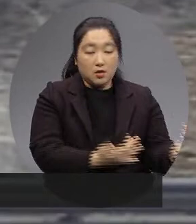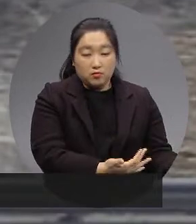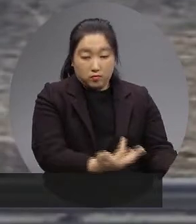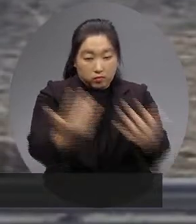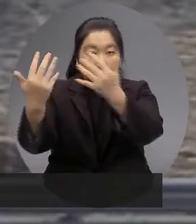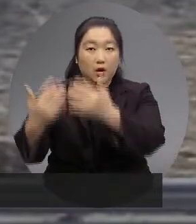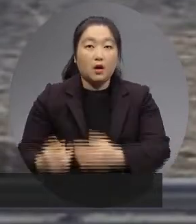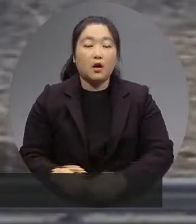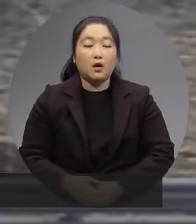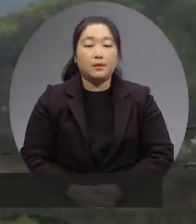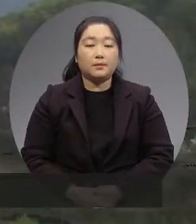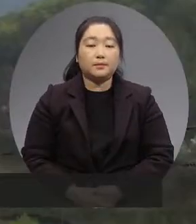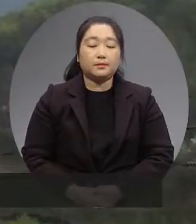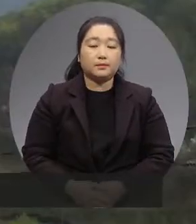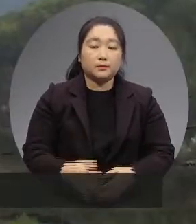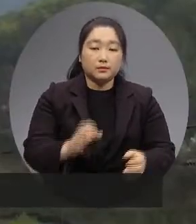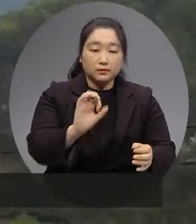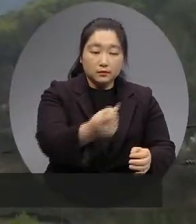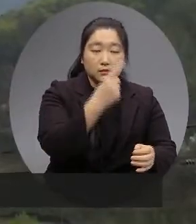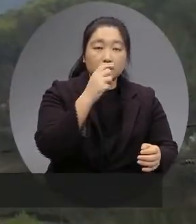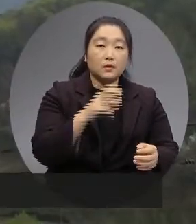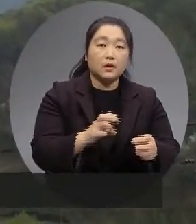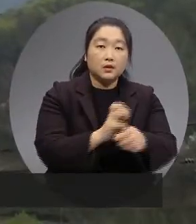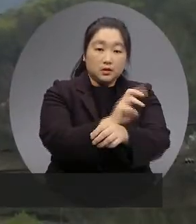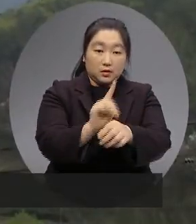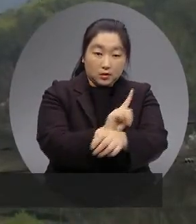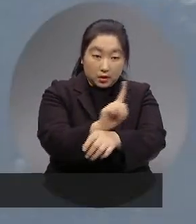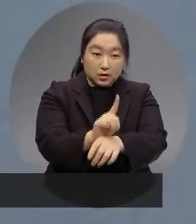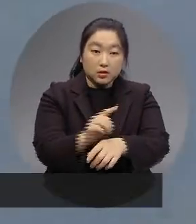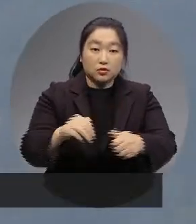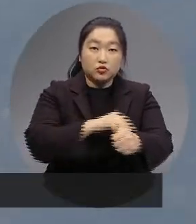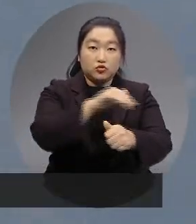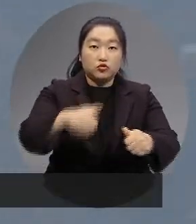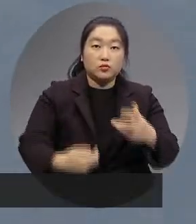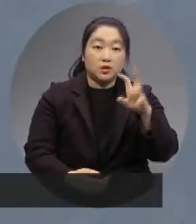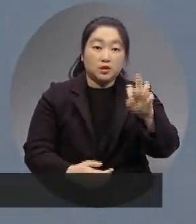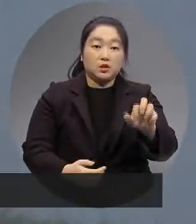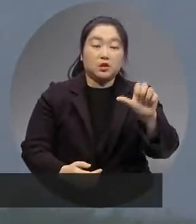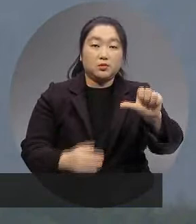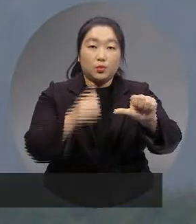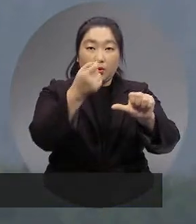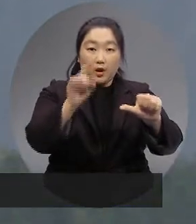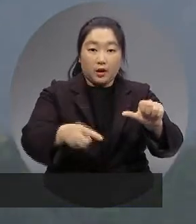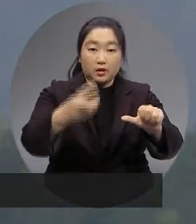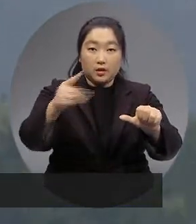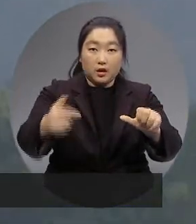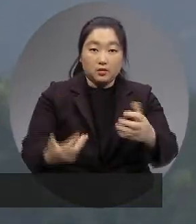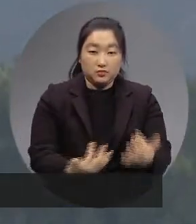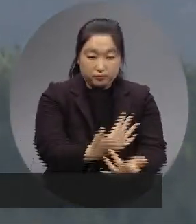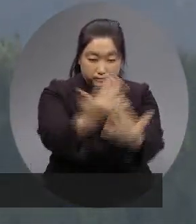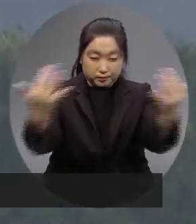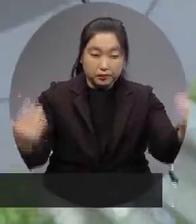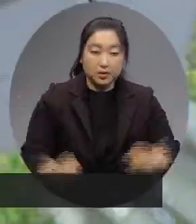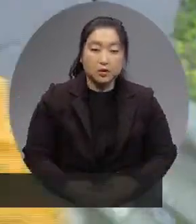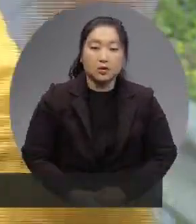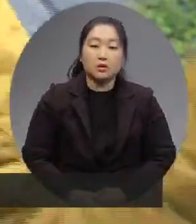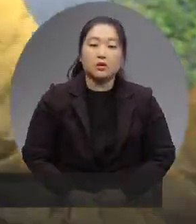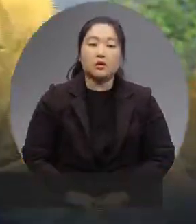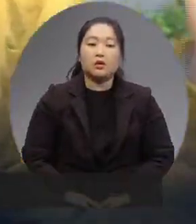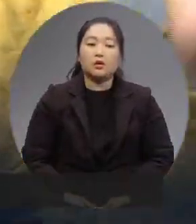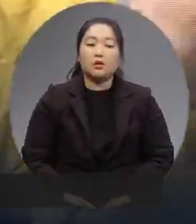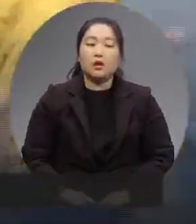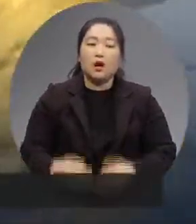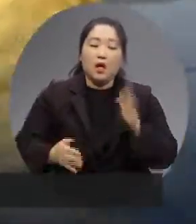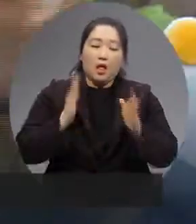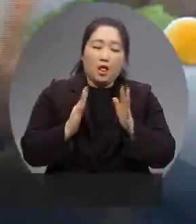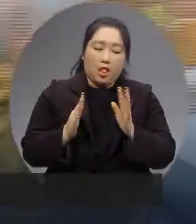뒤덮었습니다. 이렇게 시작된 불은 31시간 동안 주변 산림 25헥타르를 집어삼켰습니다. 부라부라 내려간 거예요.